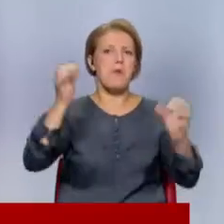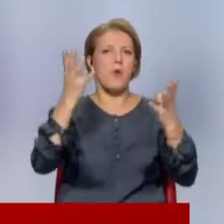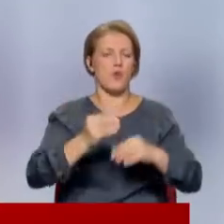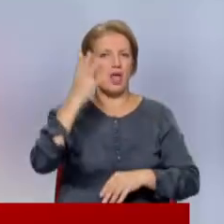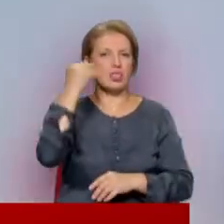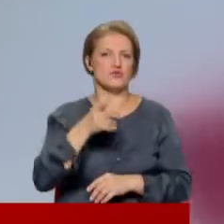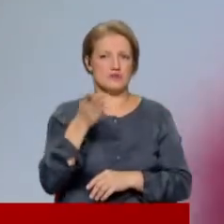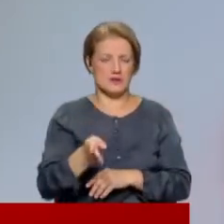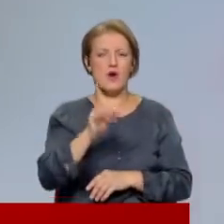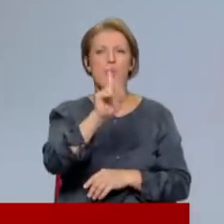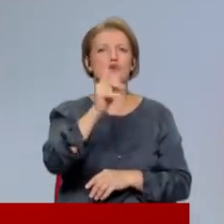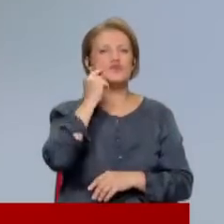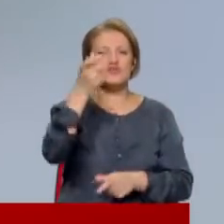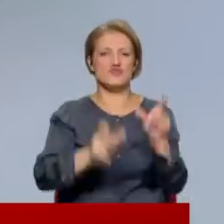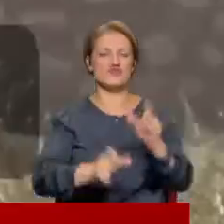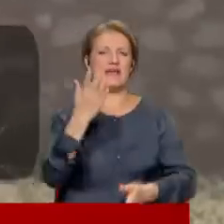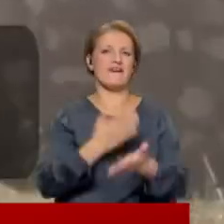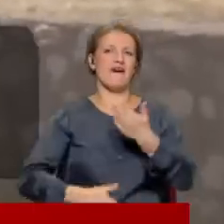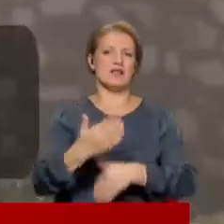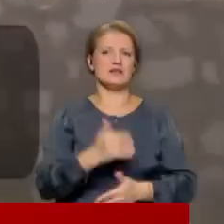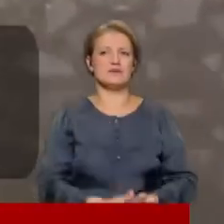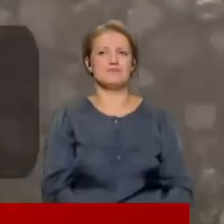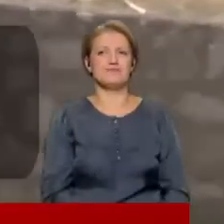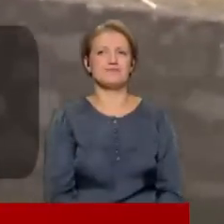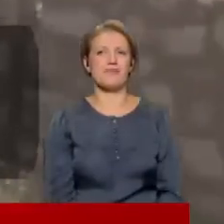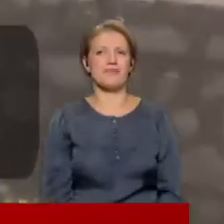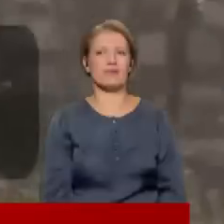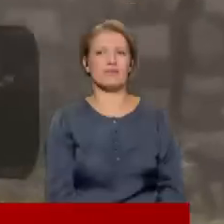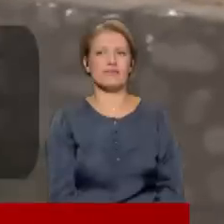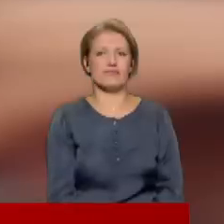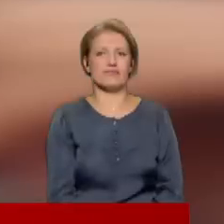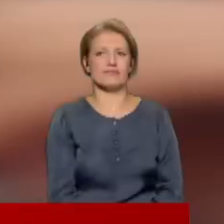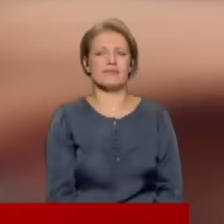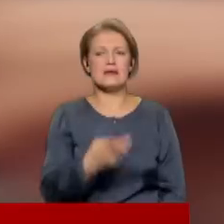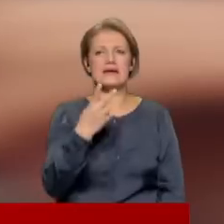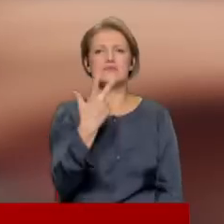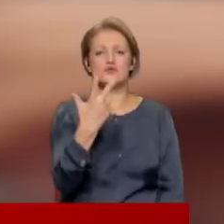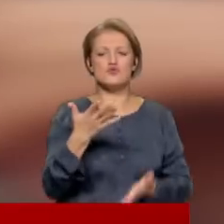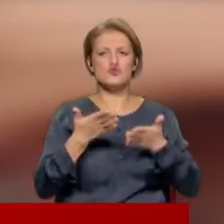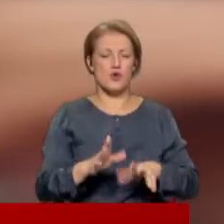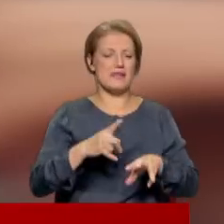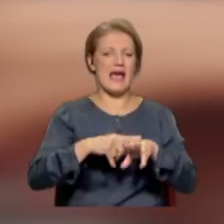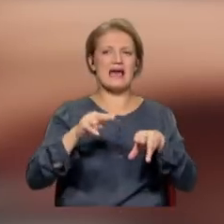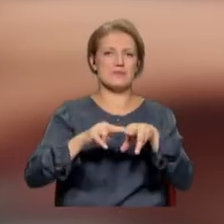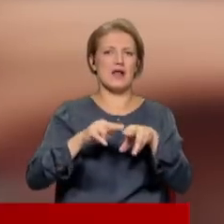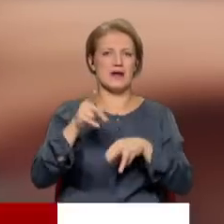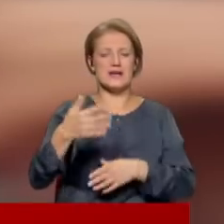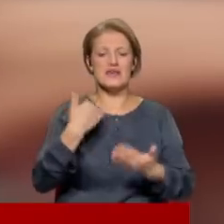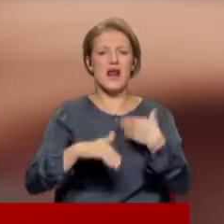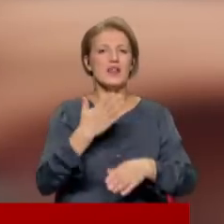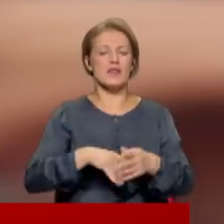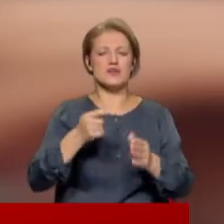geldiği anlaşıldı. 13 işçi yaralandı. Kimse var mı içeride? Evet var. 2003 doğumlu Ekrem Kalkan da